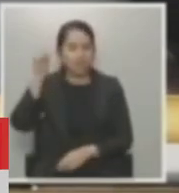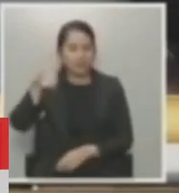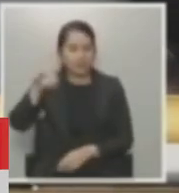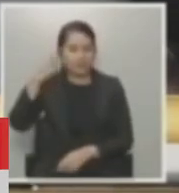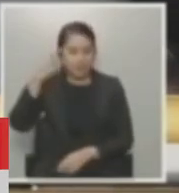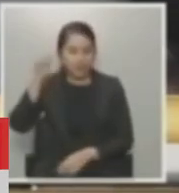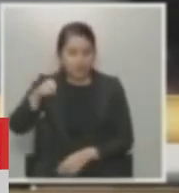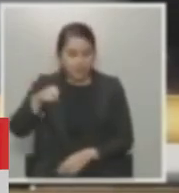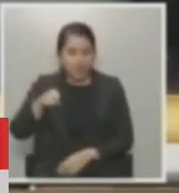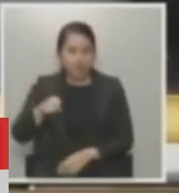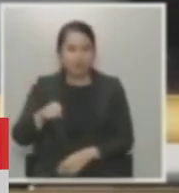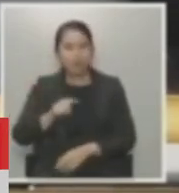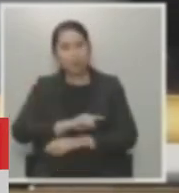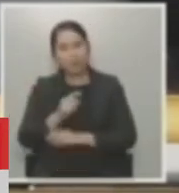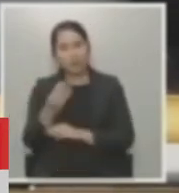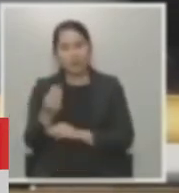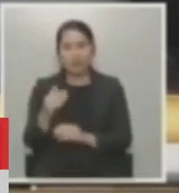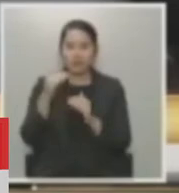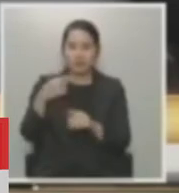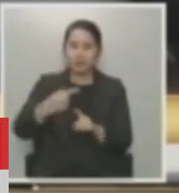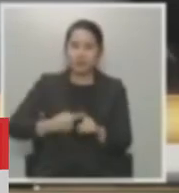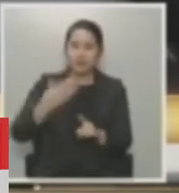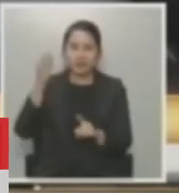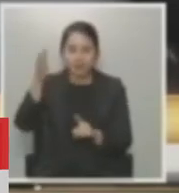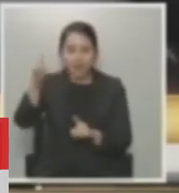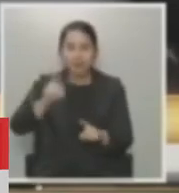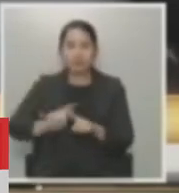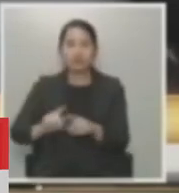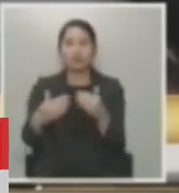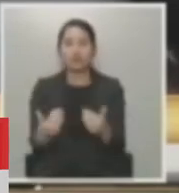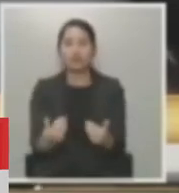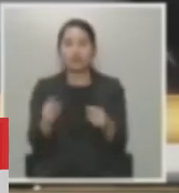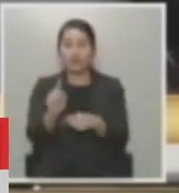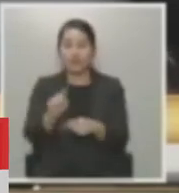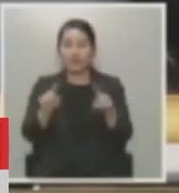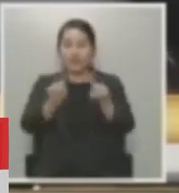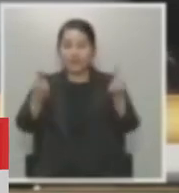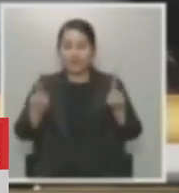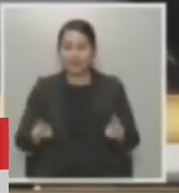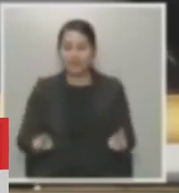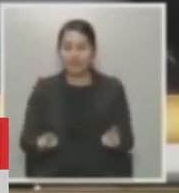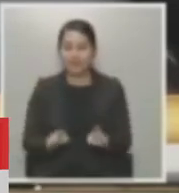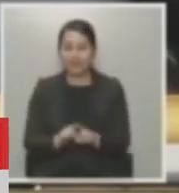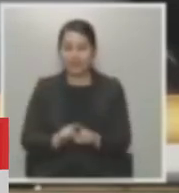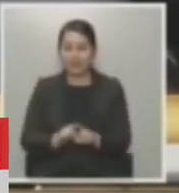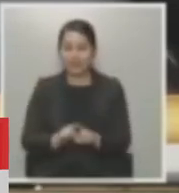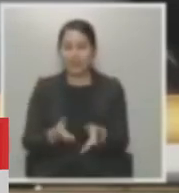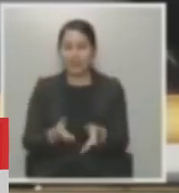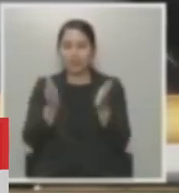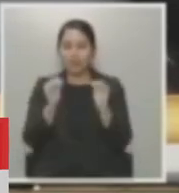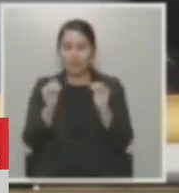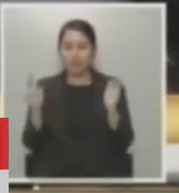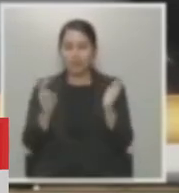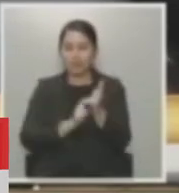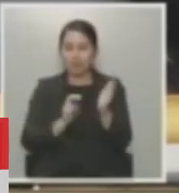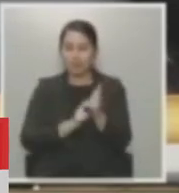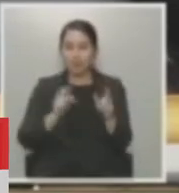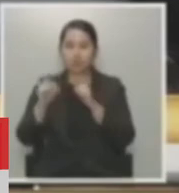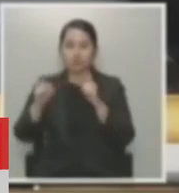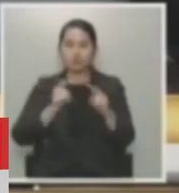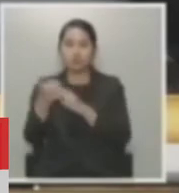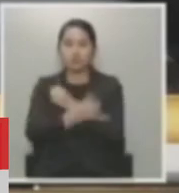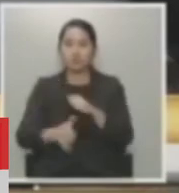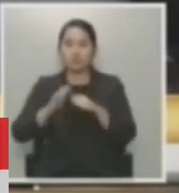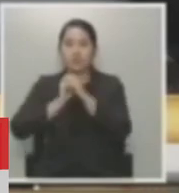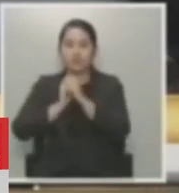ไม่เกินวันนู้นวันนี้ในเดือนหน้าดิฉันยังไม่เห็นเอกสารที่เป็นทางการใดๆที่จะรับรองได้ว่าการประสานงานครั้งนี้